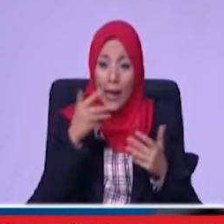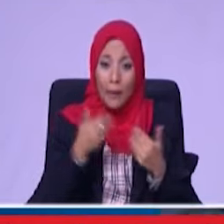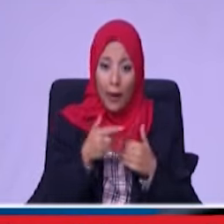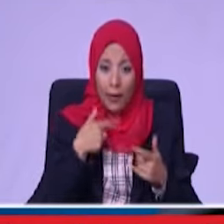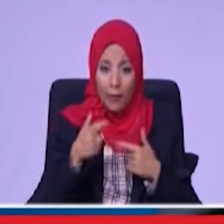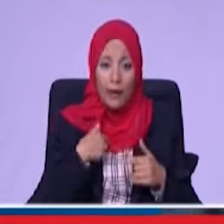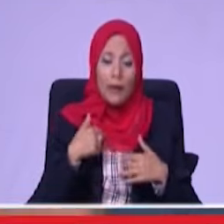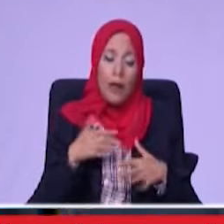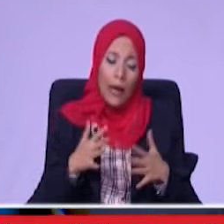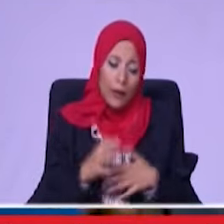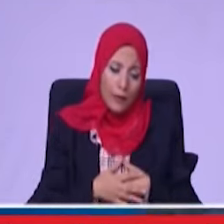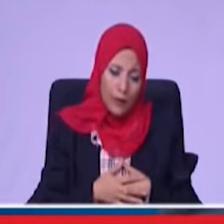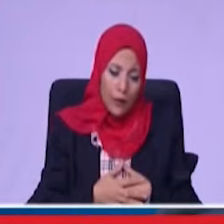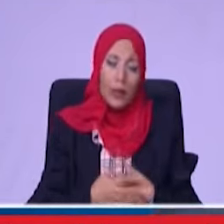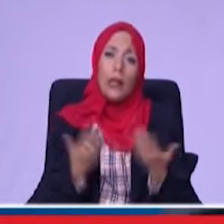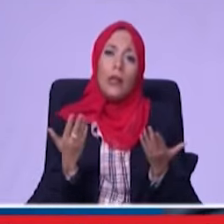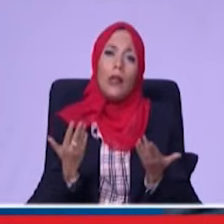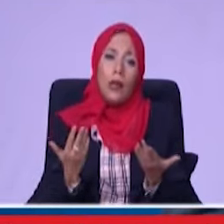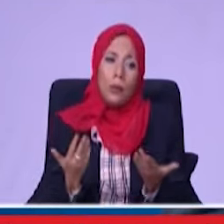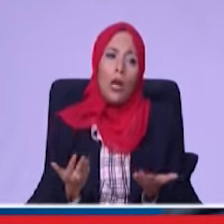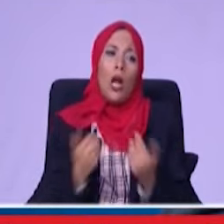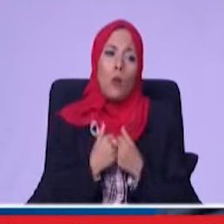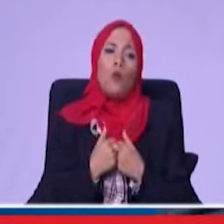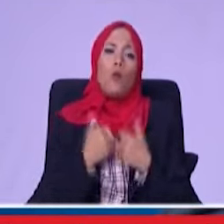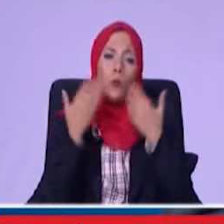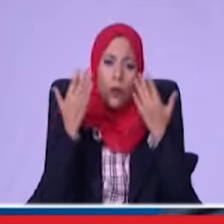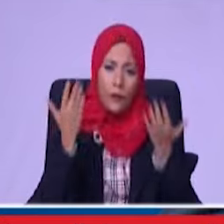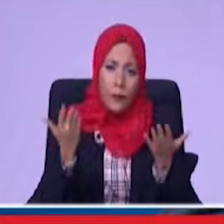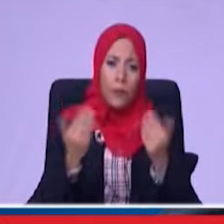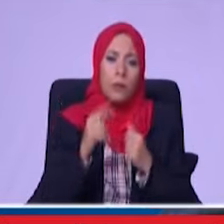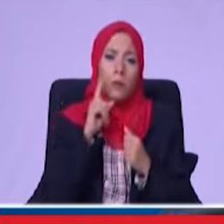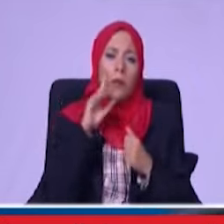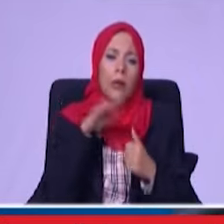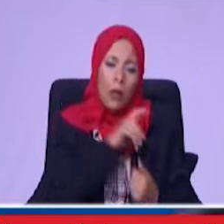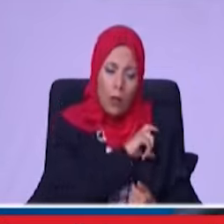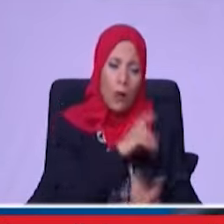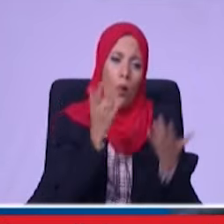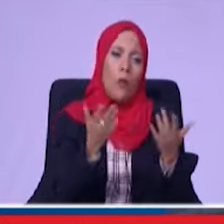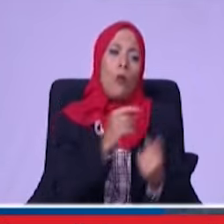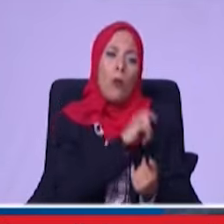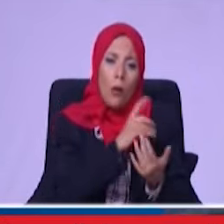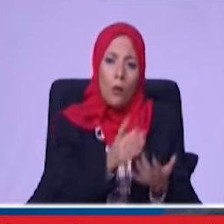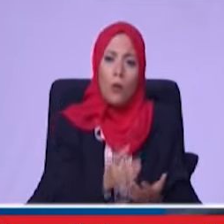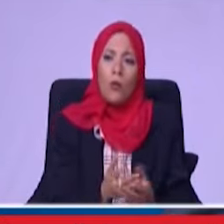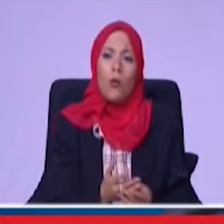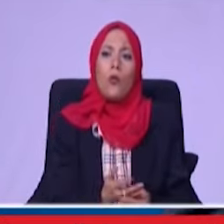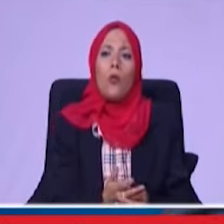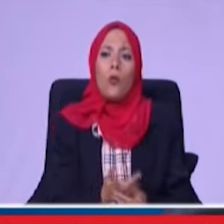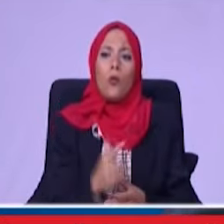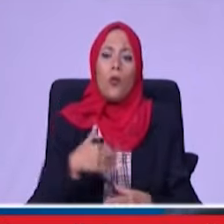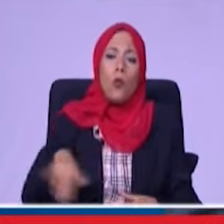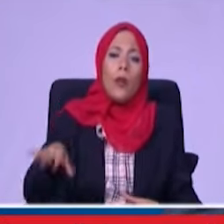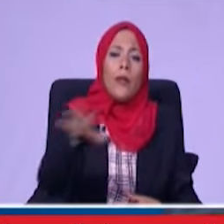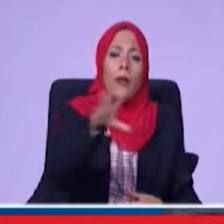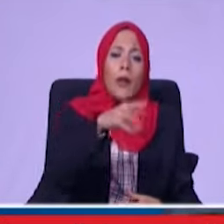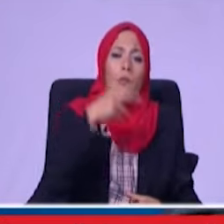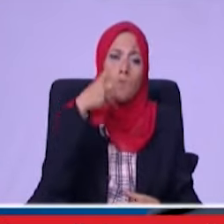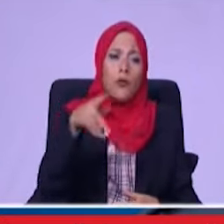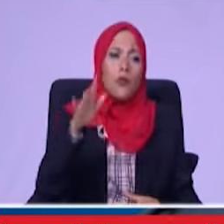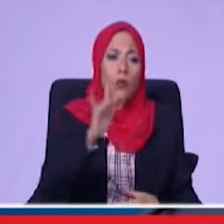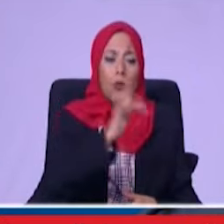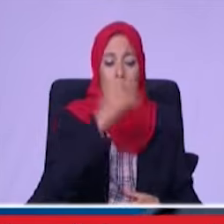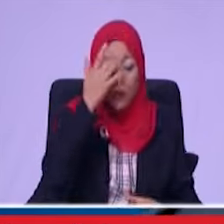الآن دعوت لوالدي، اللهم اغفر له وارحمه، والوالد حضرتك اللهم اغفر له وارحمه، والوالد كل المشاهدين واللي معنا في القناة واللي موجودين